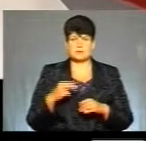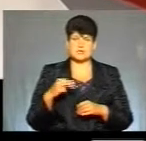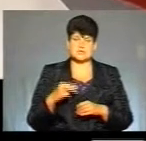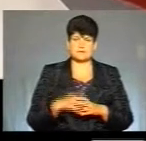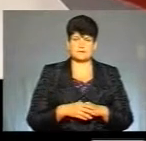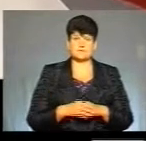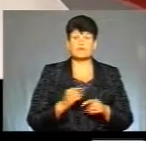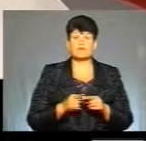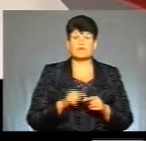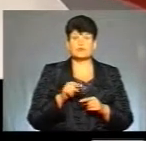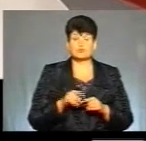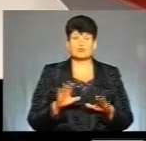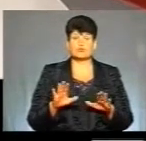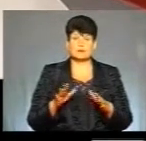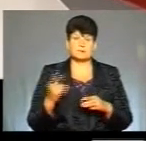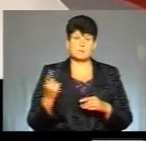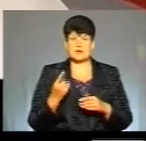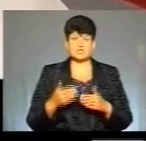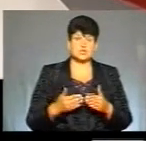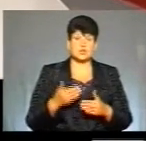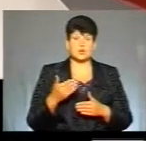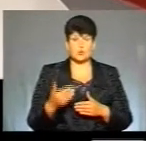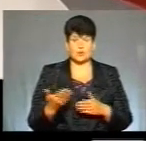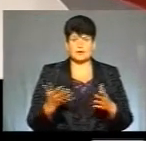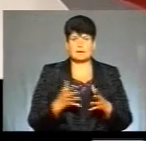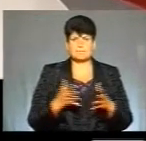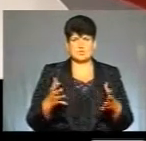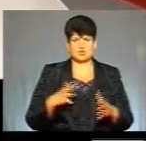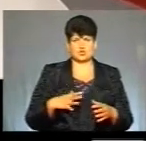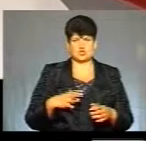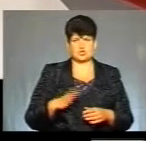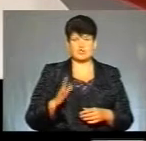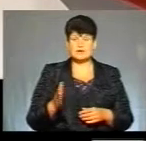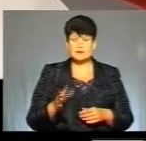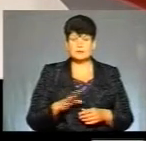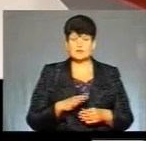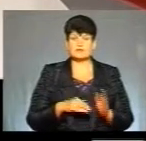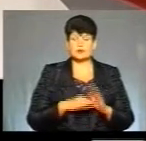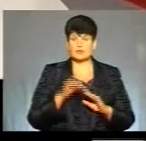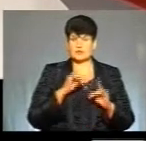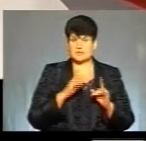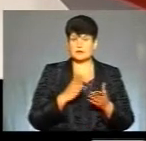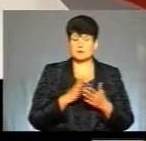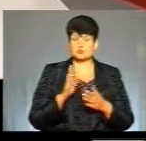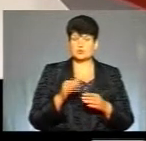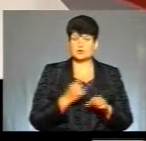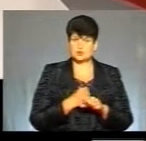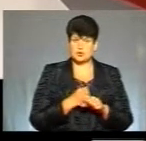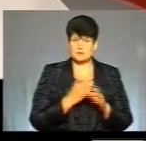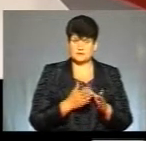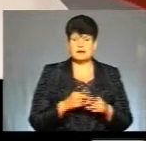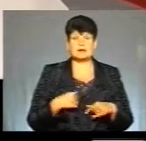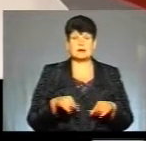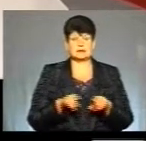що в даному випадку це перший крок, той, який найбільш очікуваний від Верховної Ради, мав бути зроблений. Я